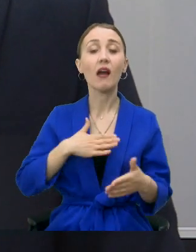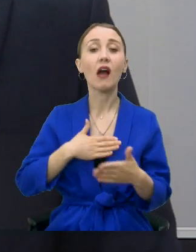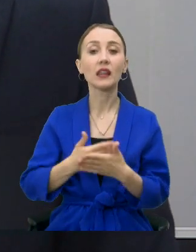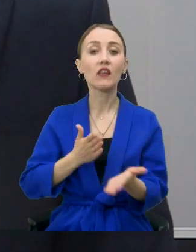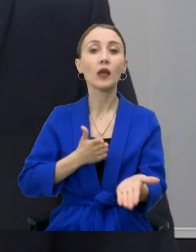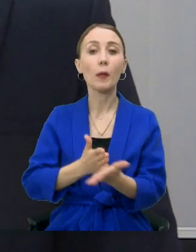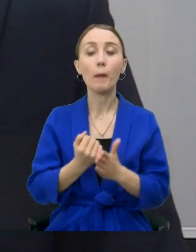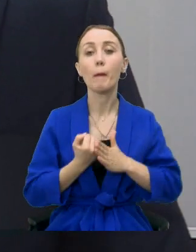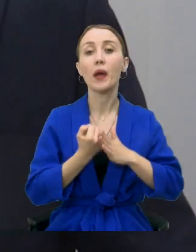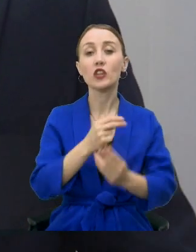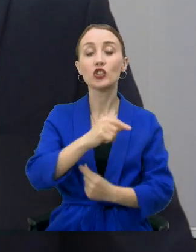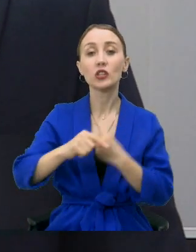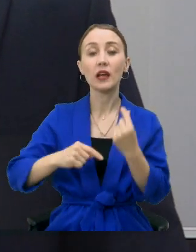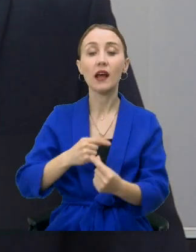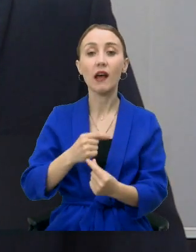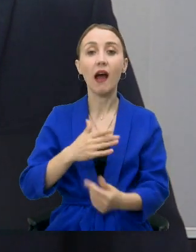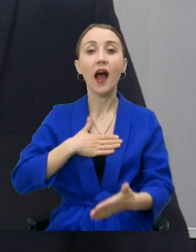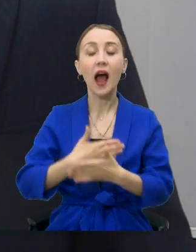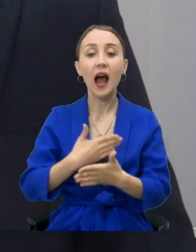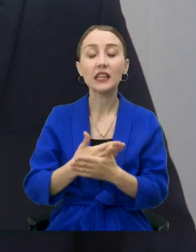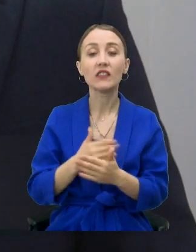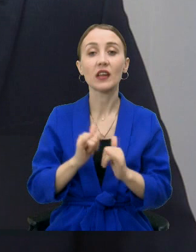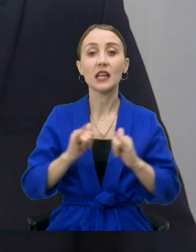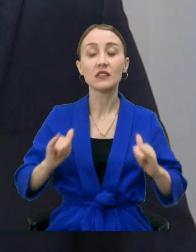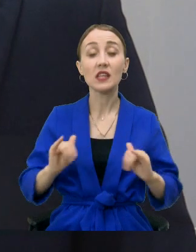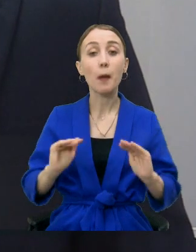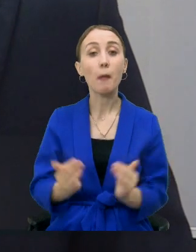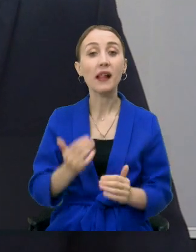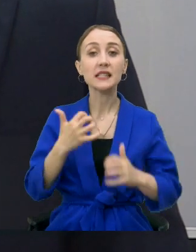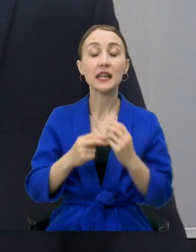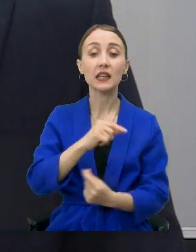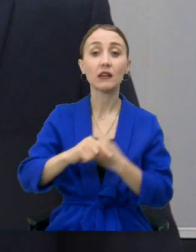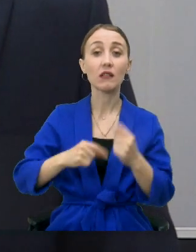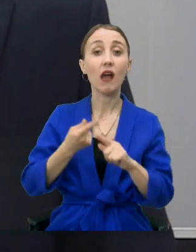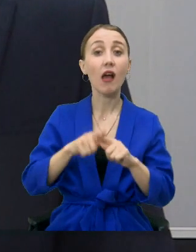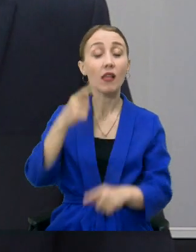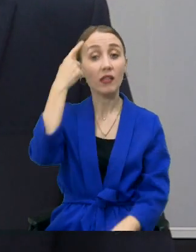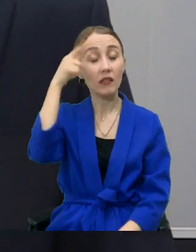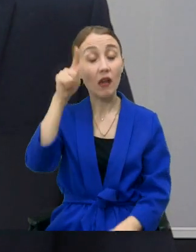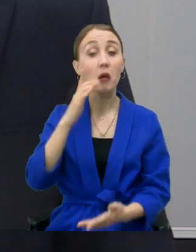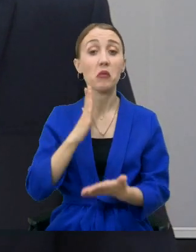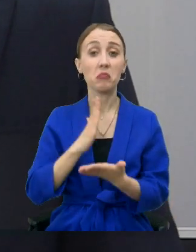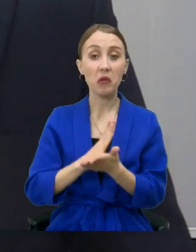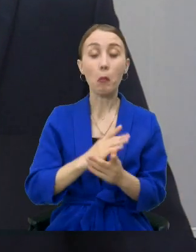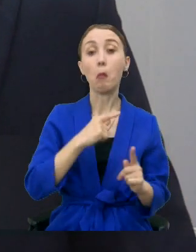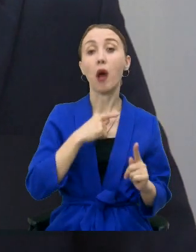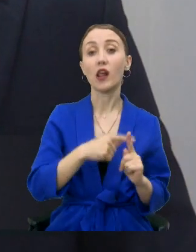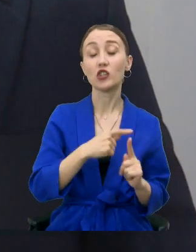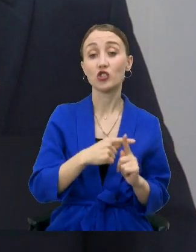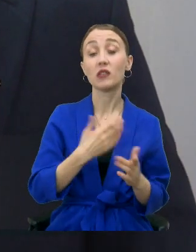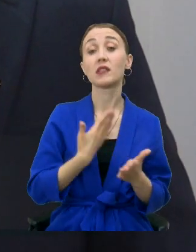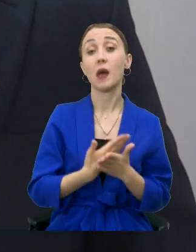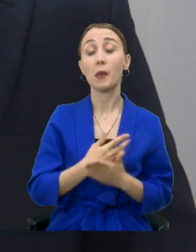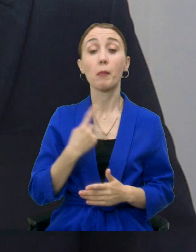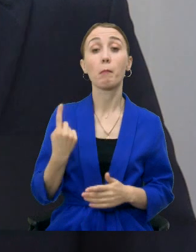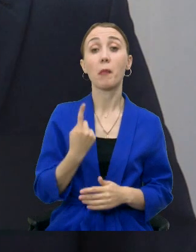и стимулирование развития малого и среднего бизнеса. Эта инициатива имеет несколько положительных преимуществ. Во-первых,